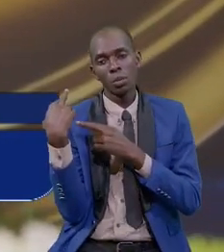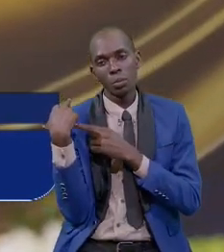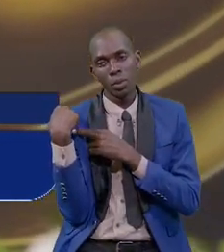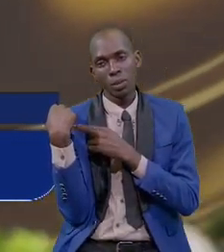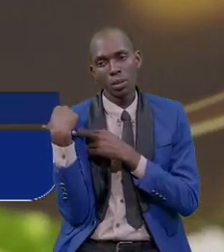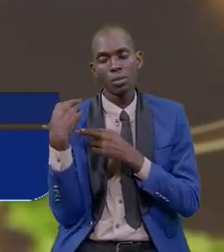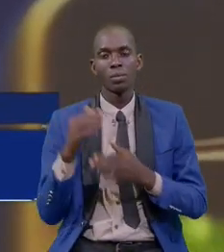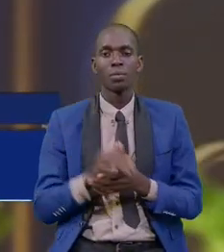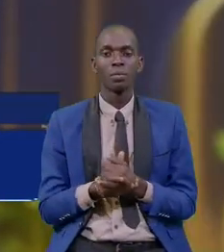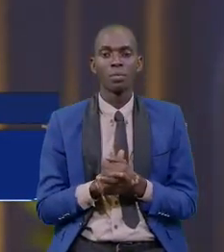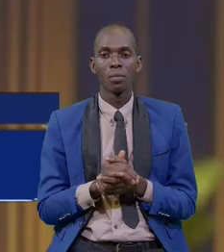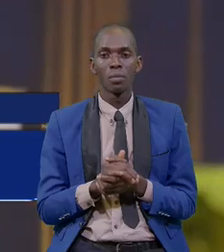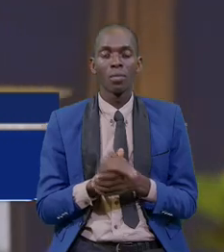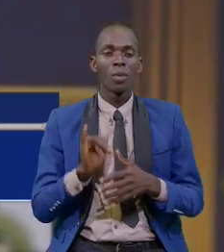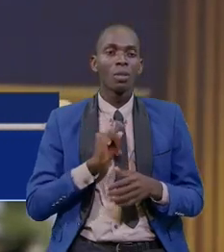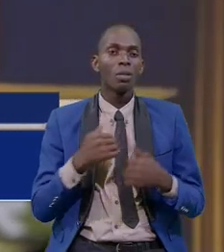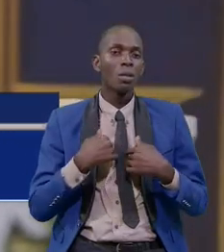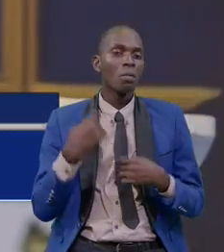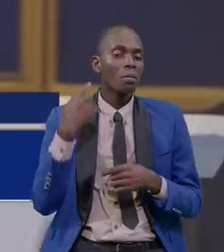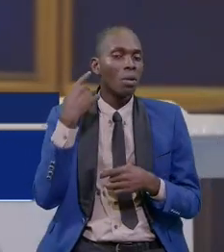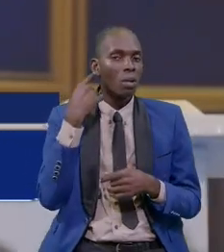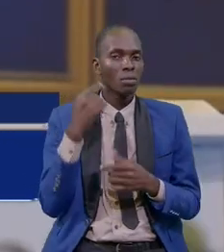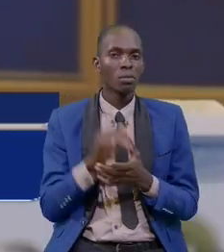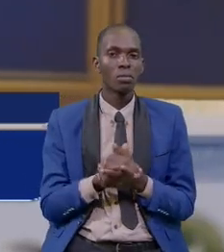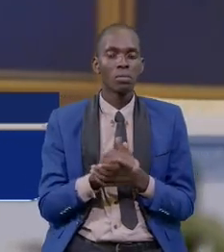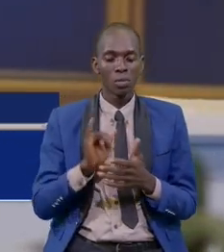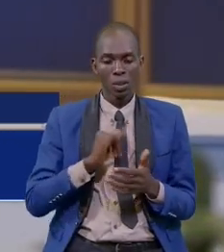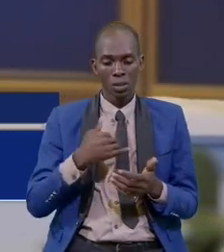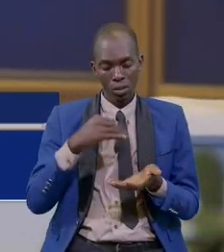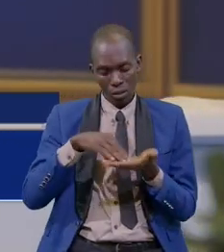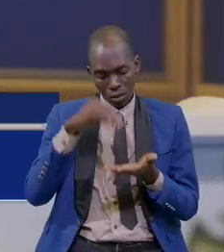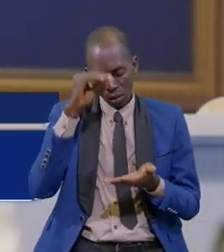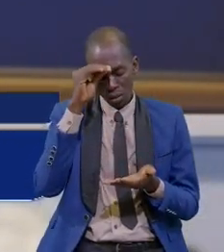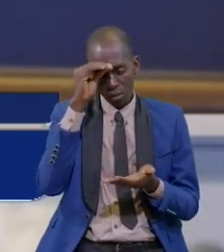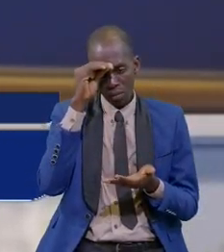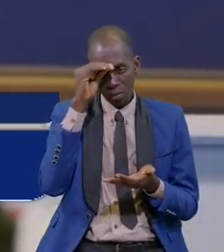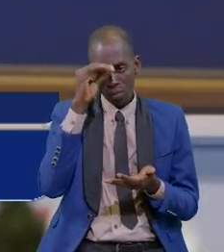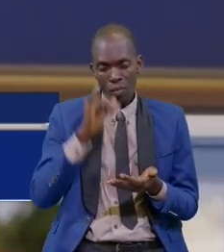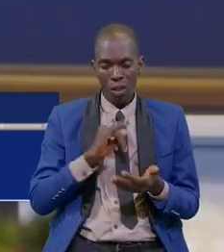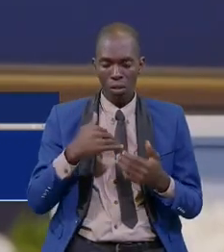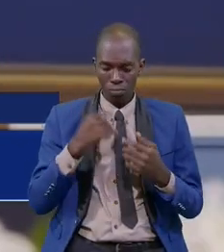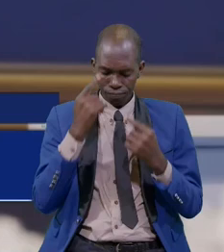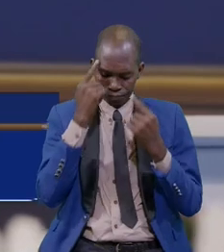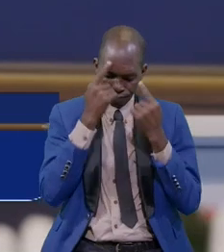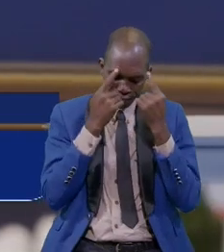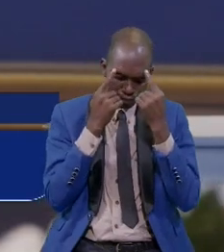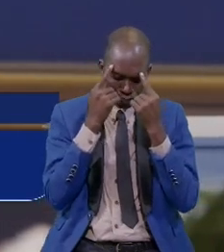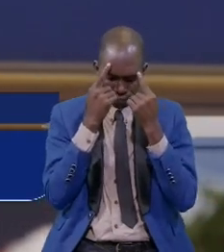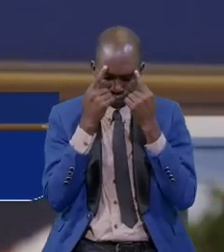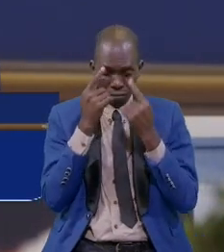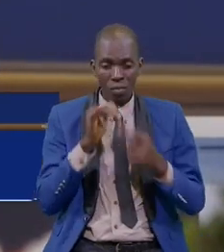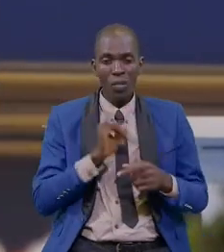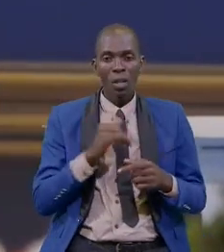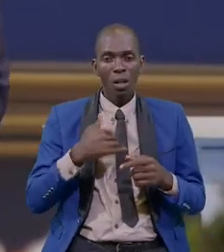appeler la responsabilité. J'ai appris, j'ai entendu, j'ai pensé à cela. J'ai